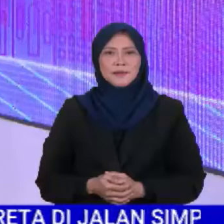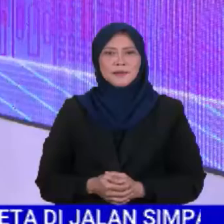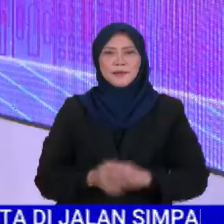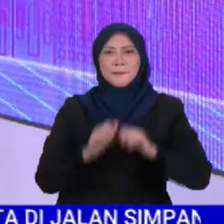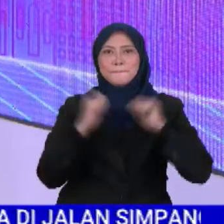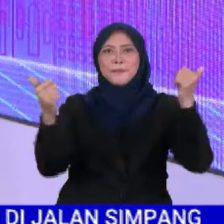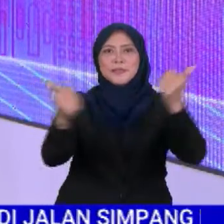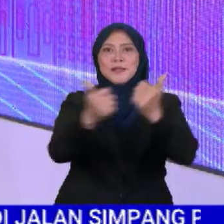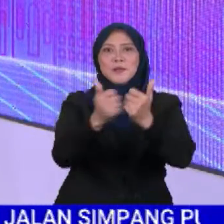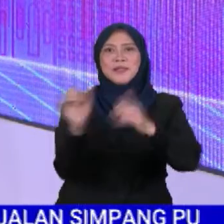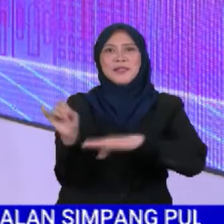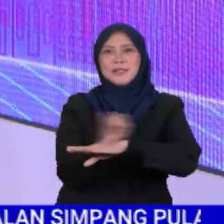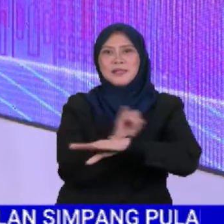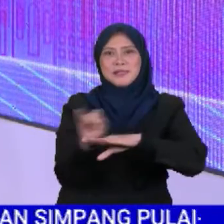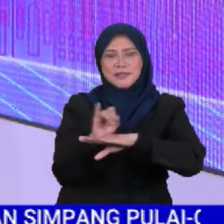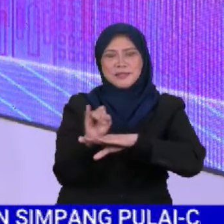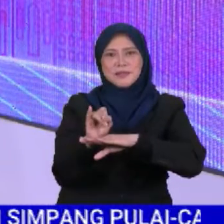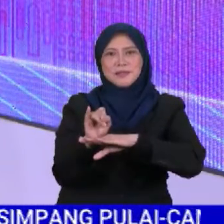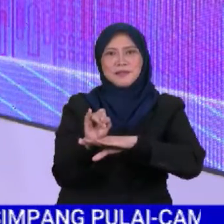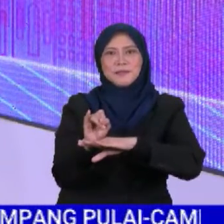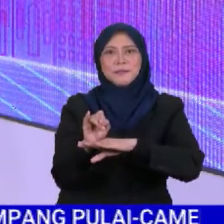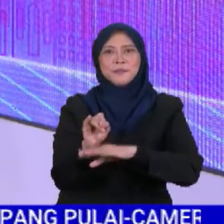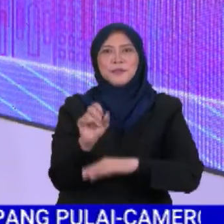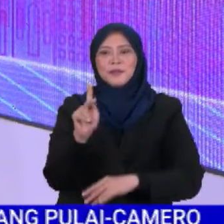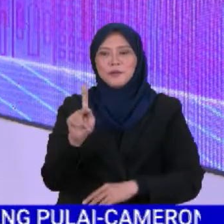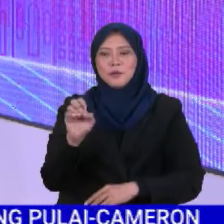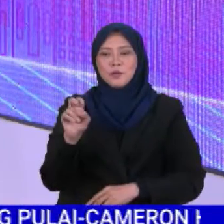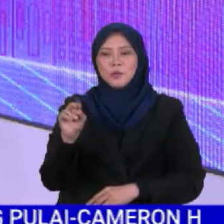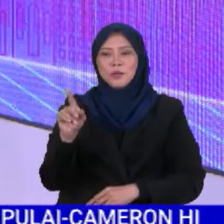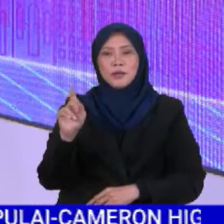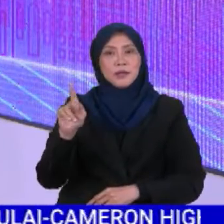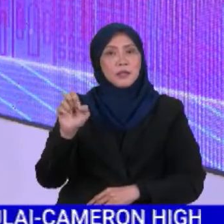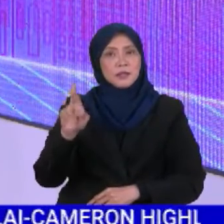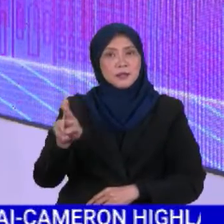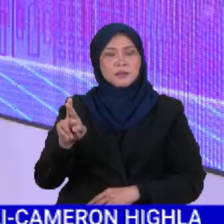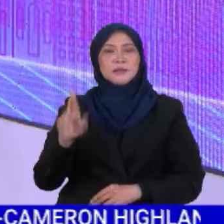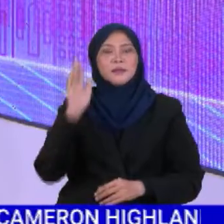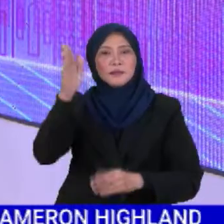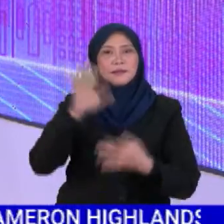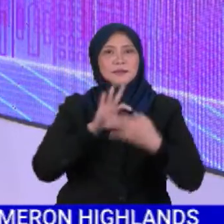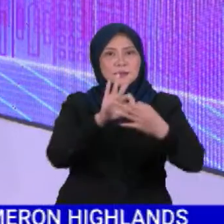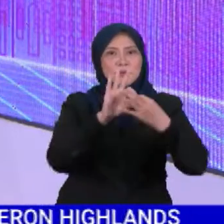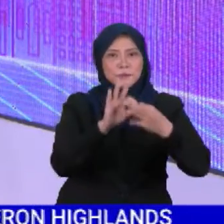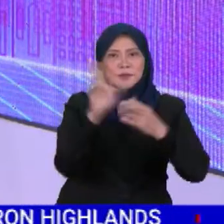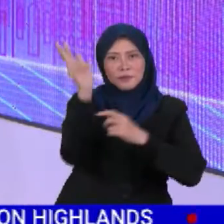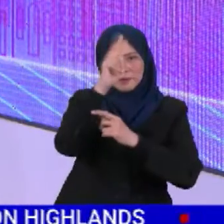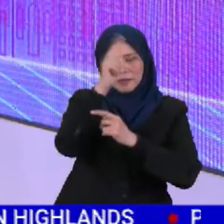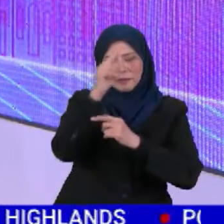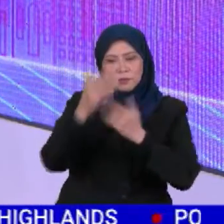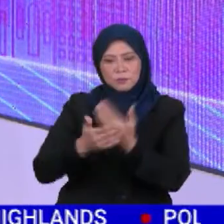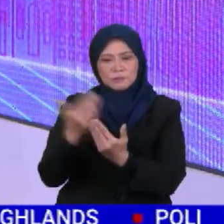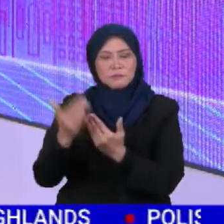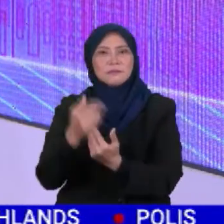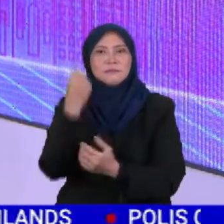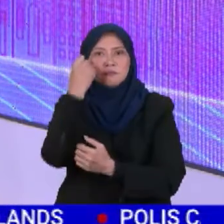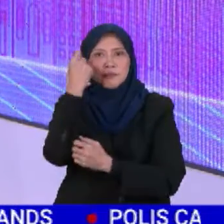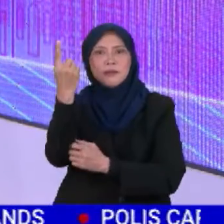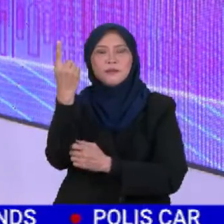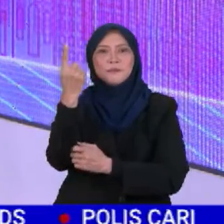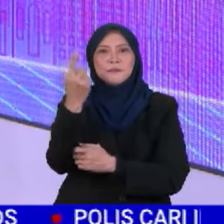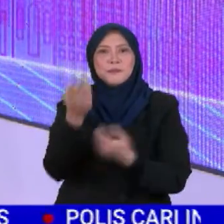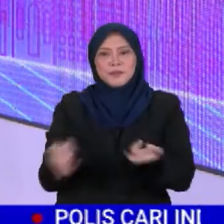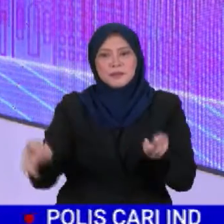persatuan industri semikonduktor Malaysia akan bekerjasama rapat dengan kerajaan bagi memudahkan pemahaman mengenai